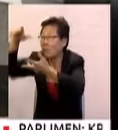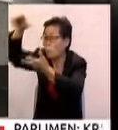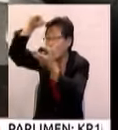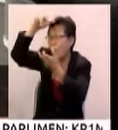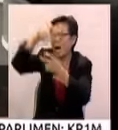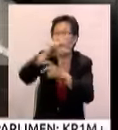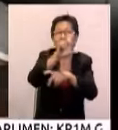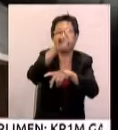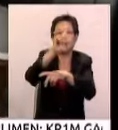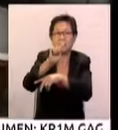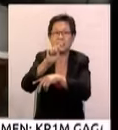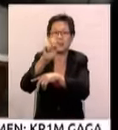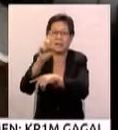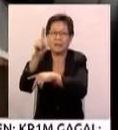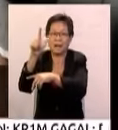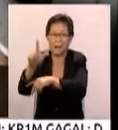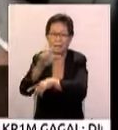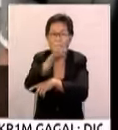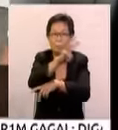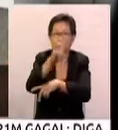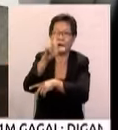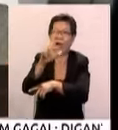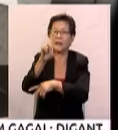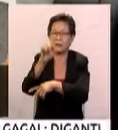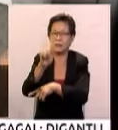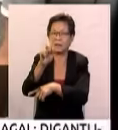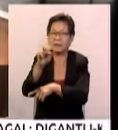LTDL 2019 di